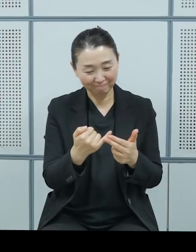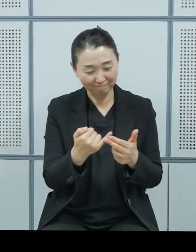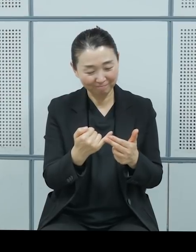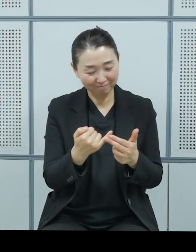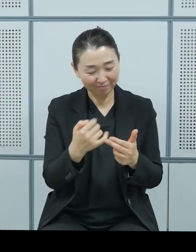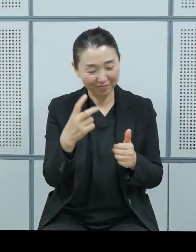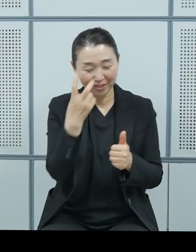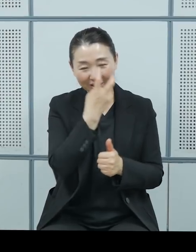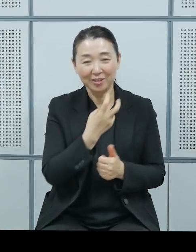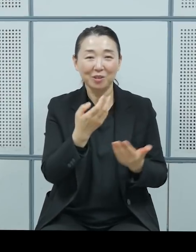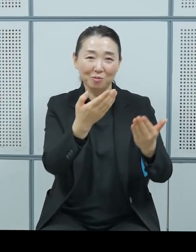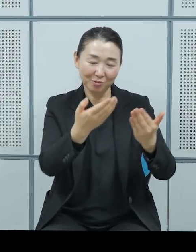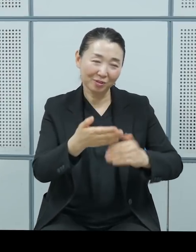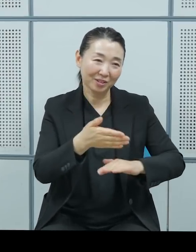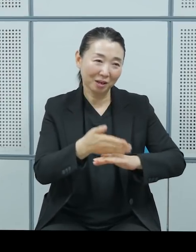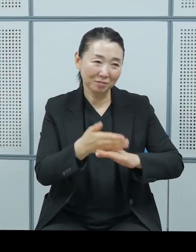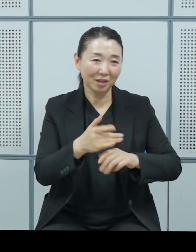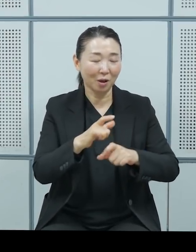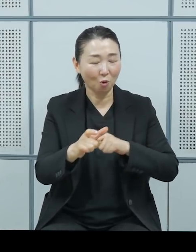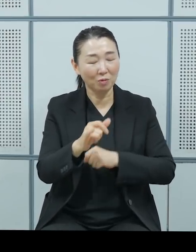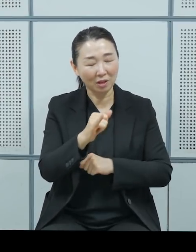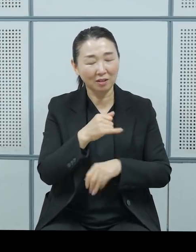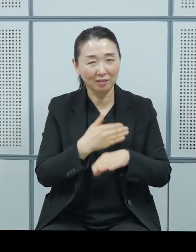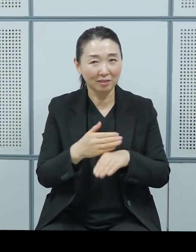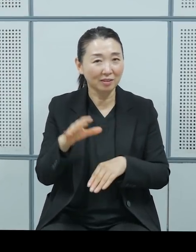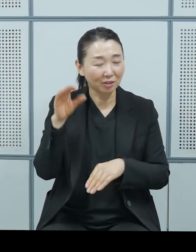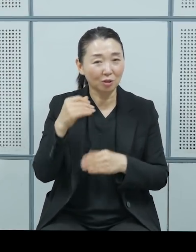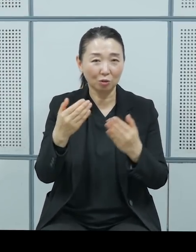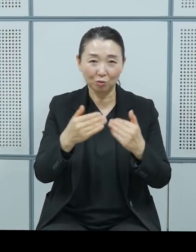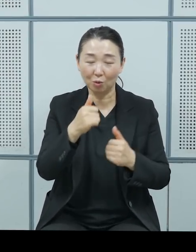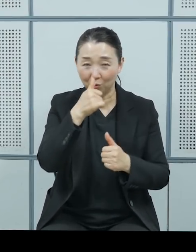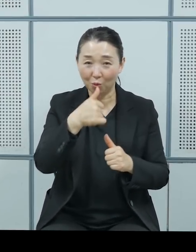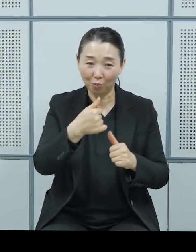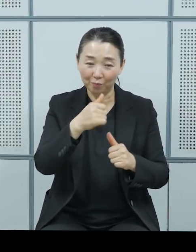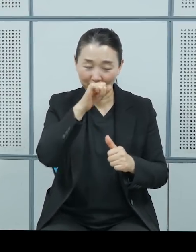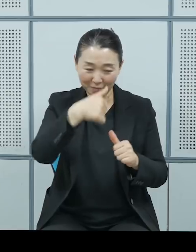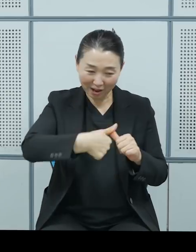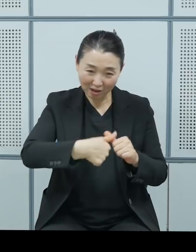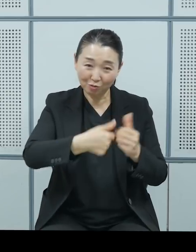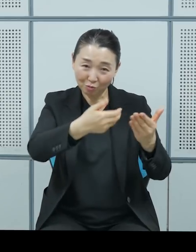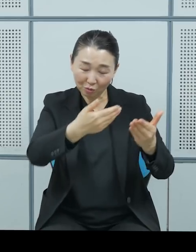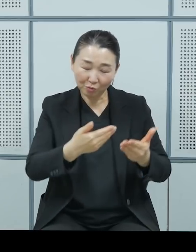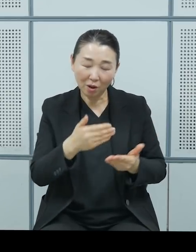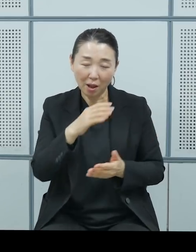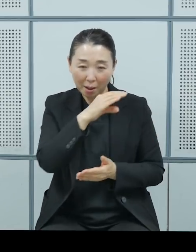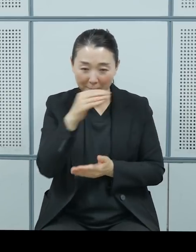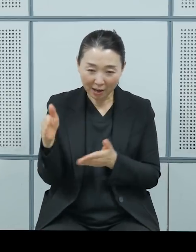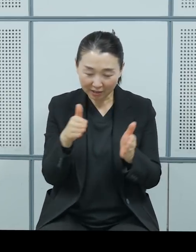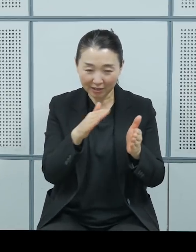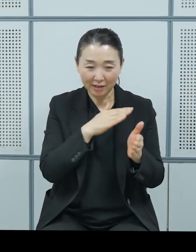감사해요. 고민이 있을 때마다 항상 들어주시고 좋은 말 해주시고 바르게 나아갈 길을